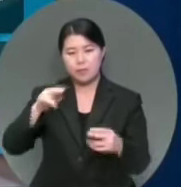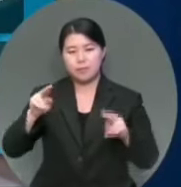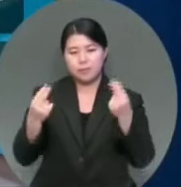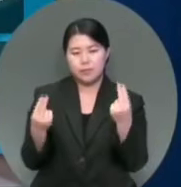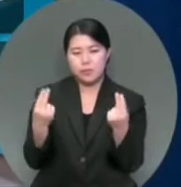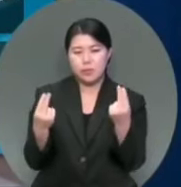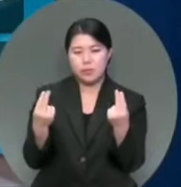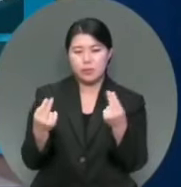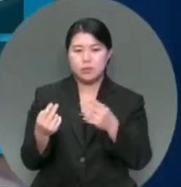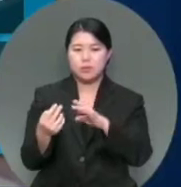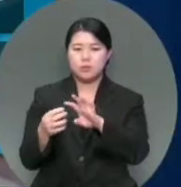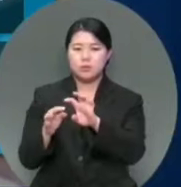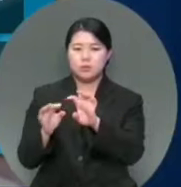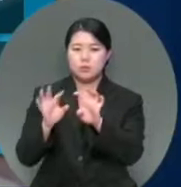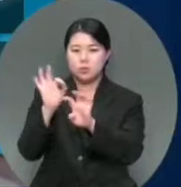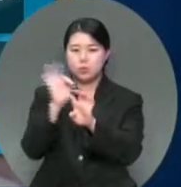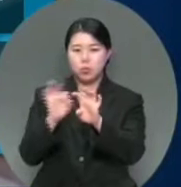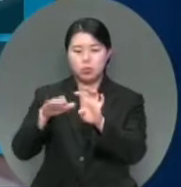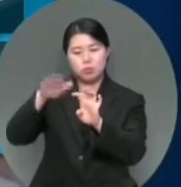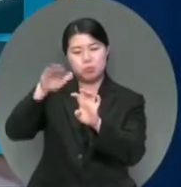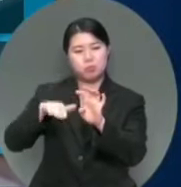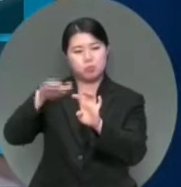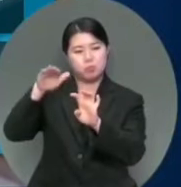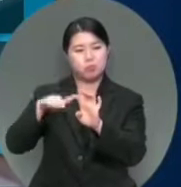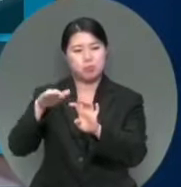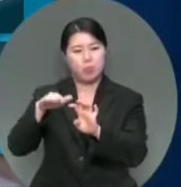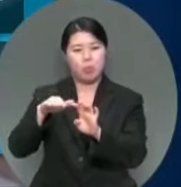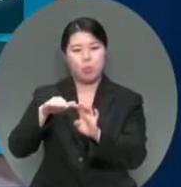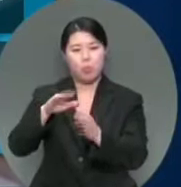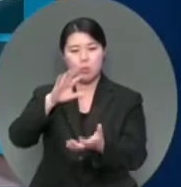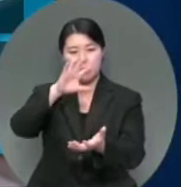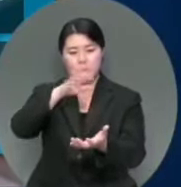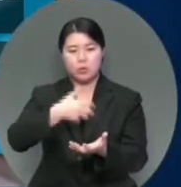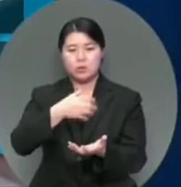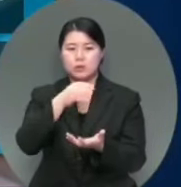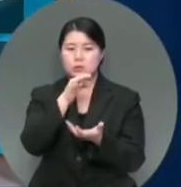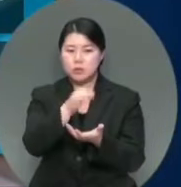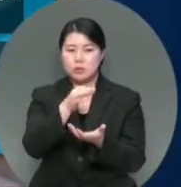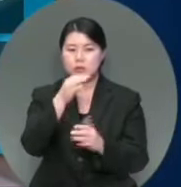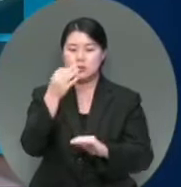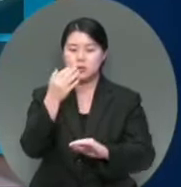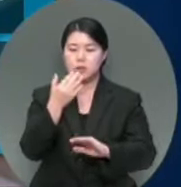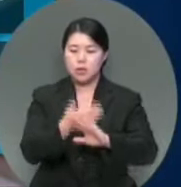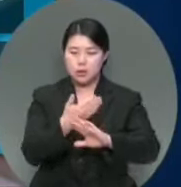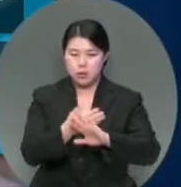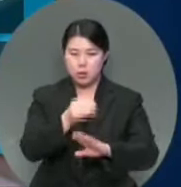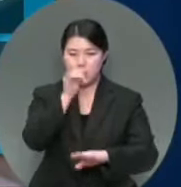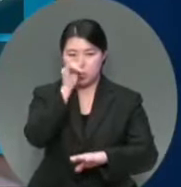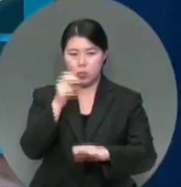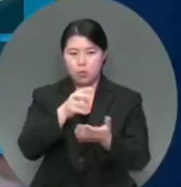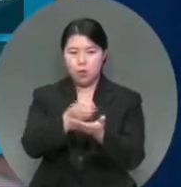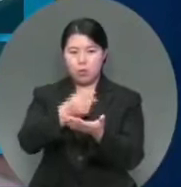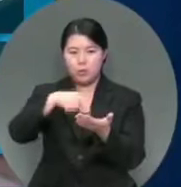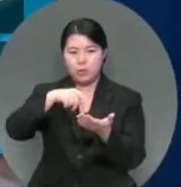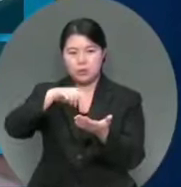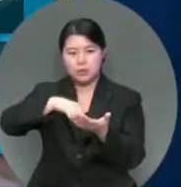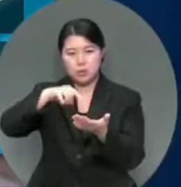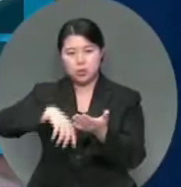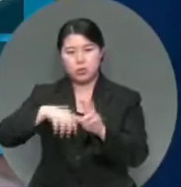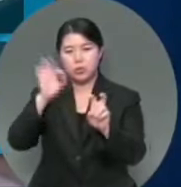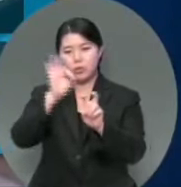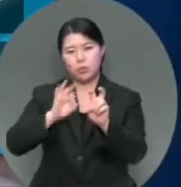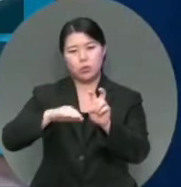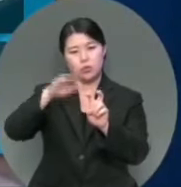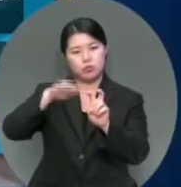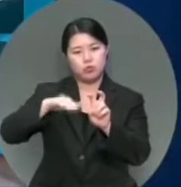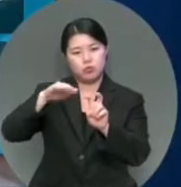40%에 상회하는 양도소득세 차이가 있었고요. 법인세도 20%대 중반, 그리고